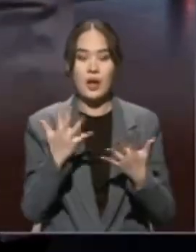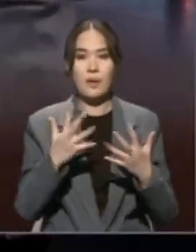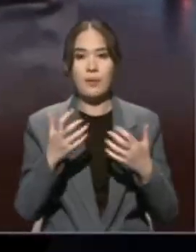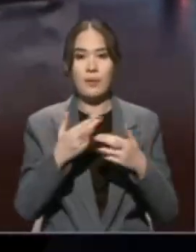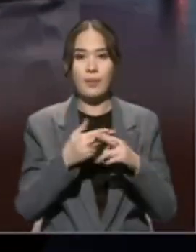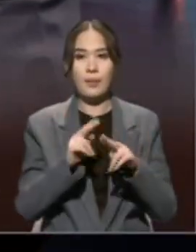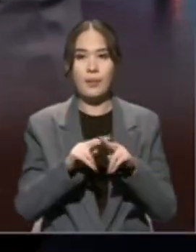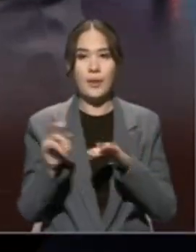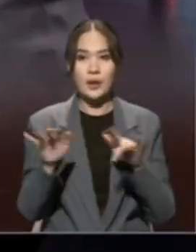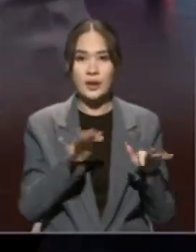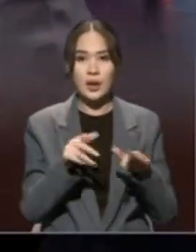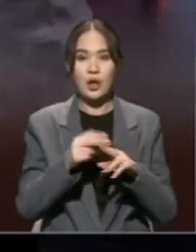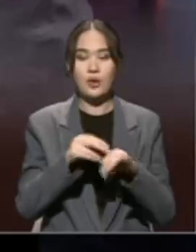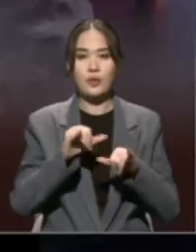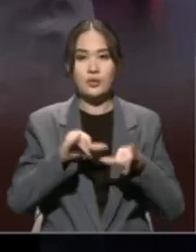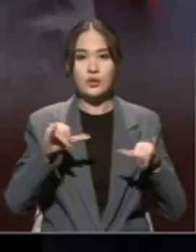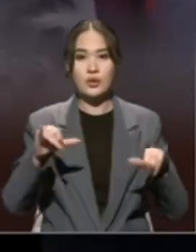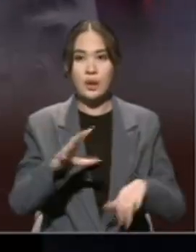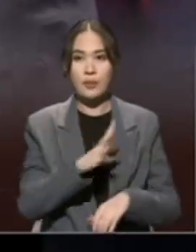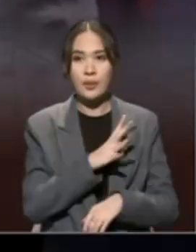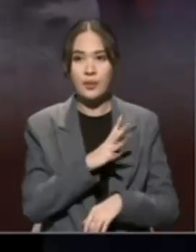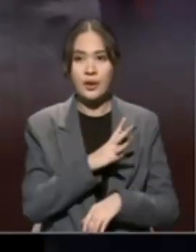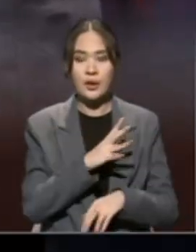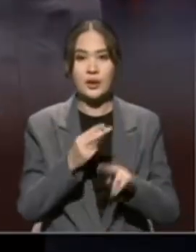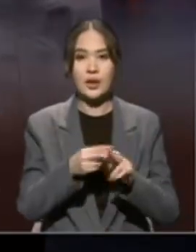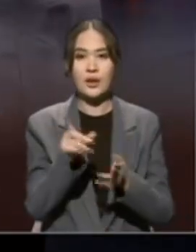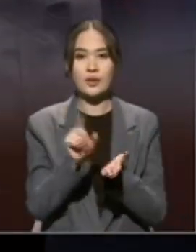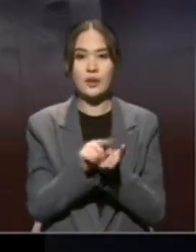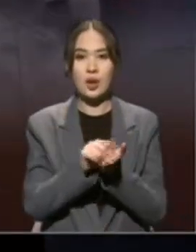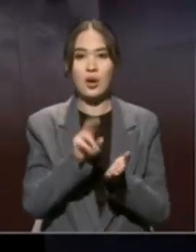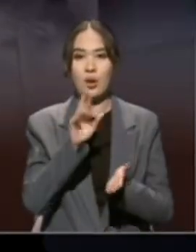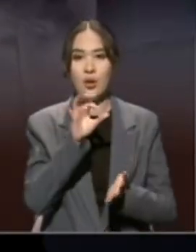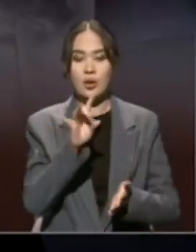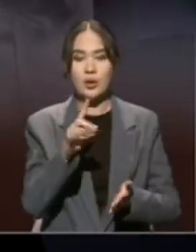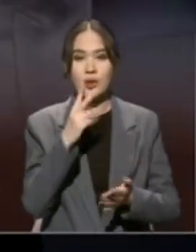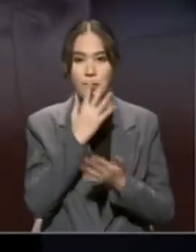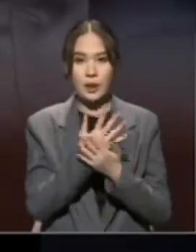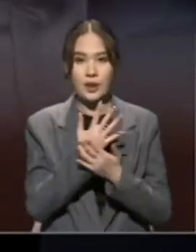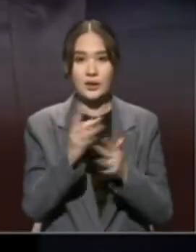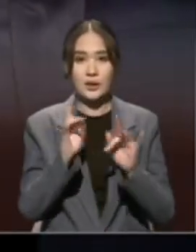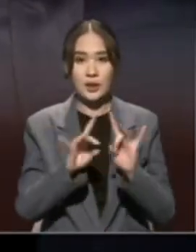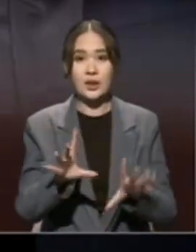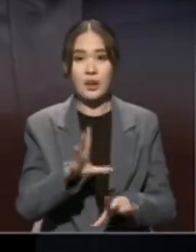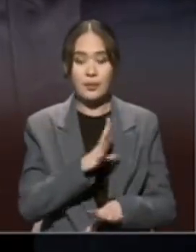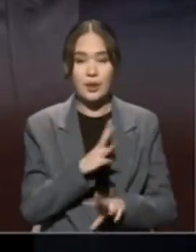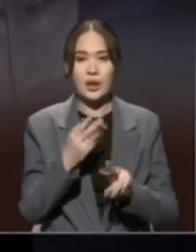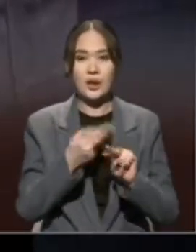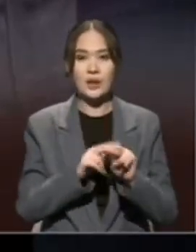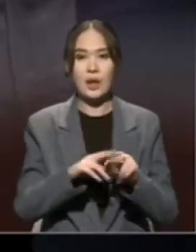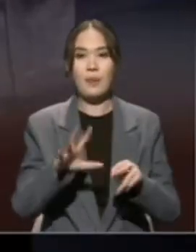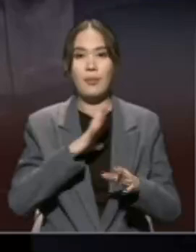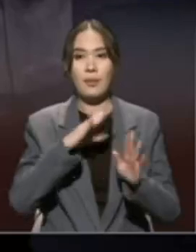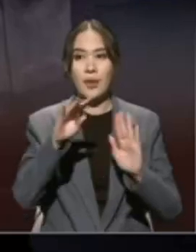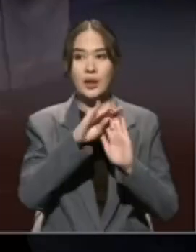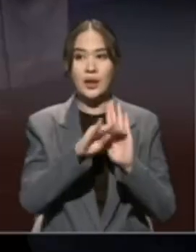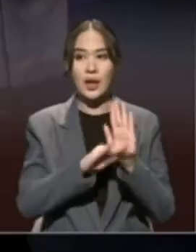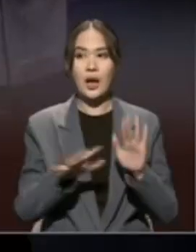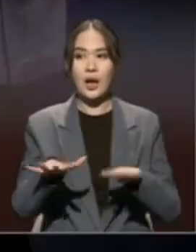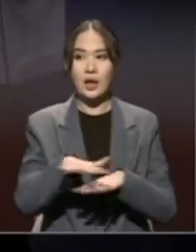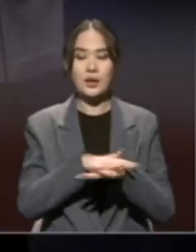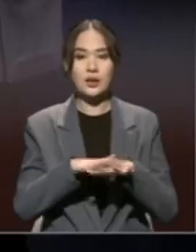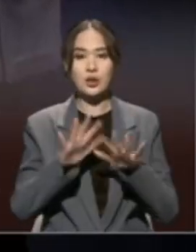ашылады, сұраныс артып кетеді. Мынау зейнетақы қорындағы жаңа айтылды ғой мысалға. Ол бағдарлама ашылғанда халықтың тек